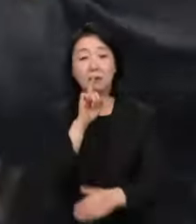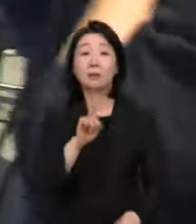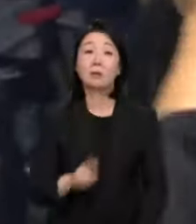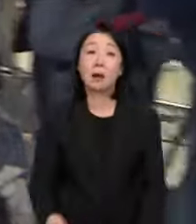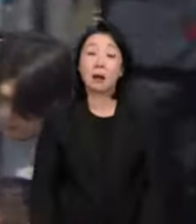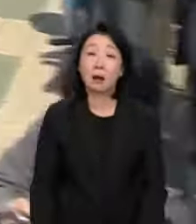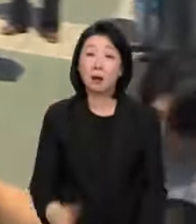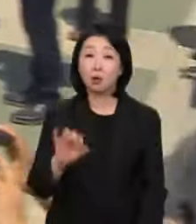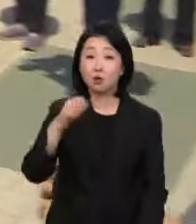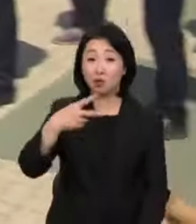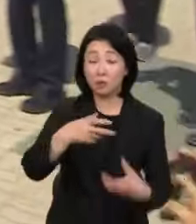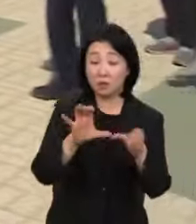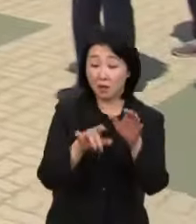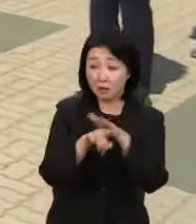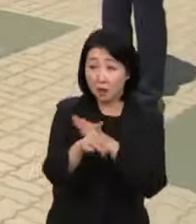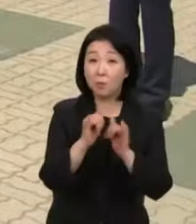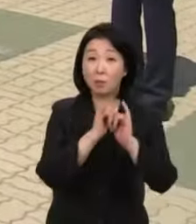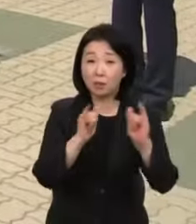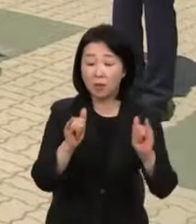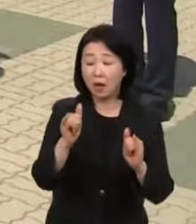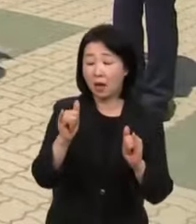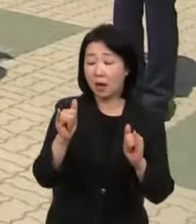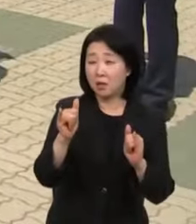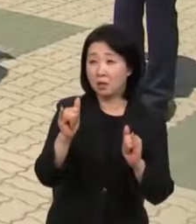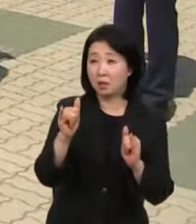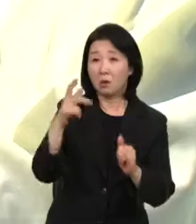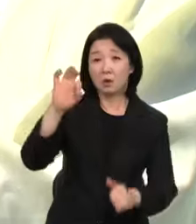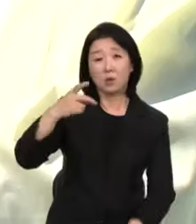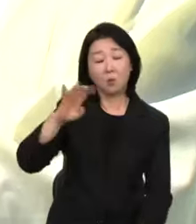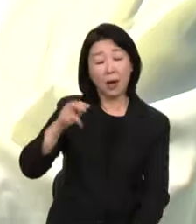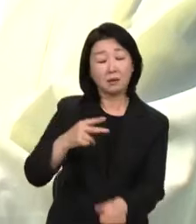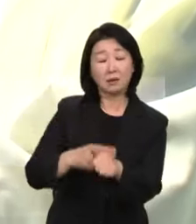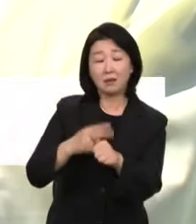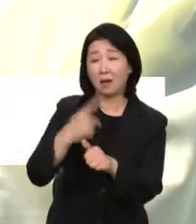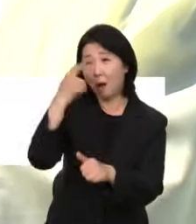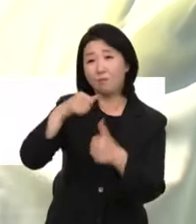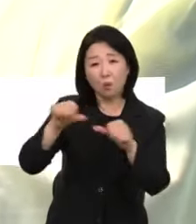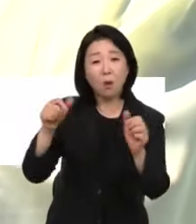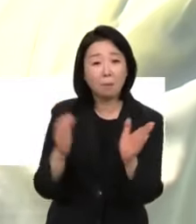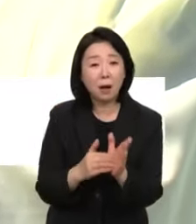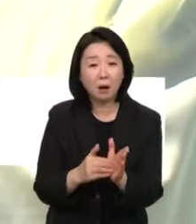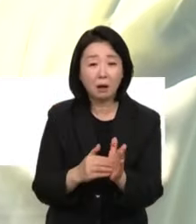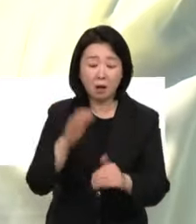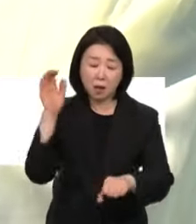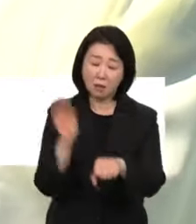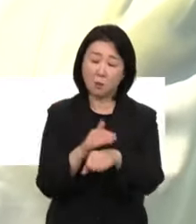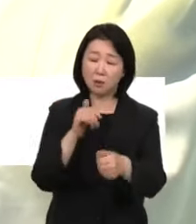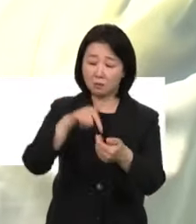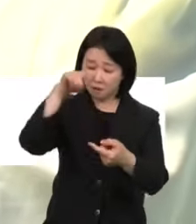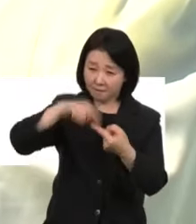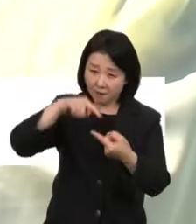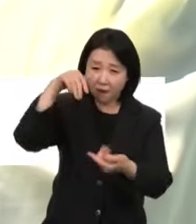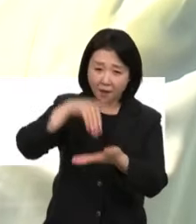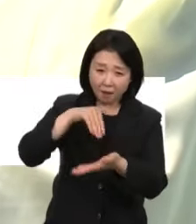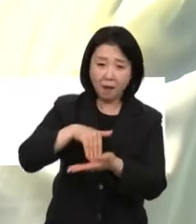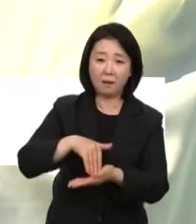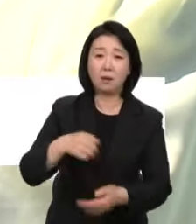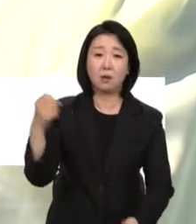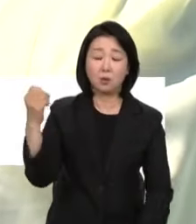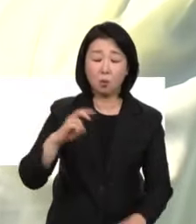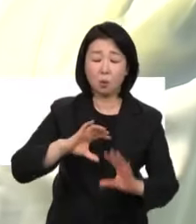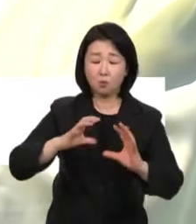유림단체 대표자들은 이황 선생에 대한 모욕이라며 반발했습니다. 잘못에 대해 깊이 사죄하고 국회의원